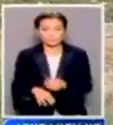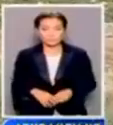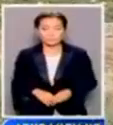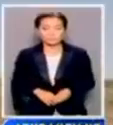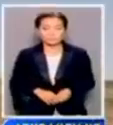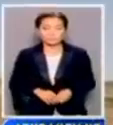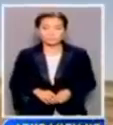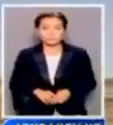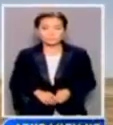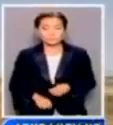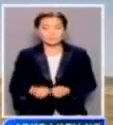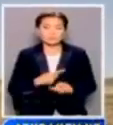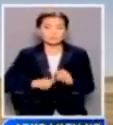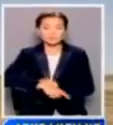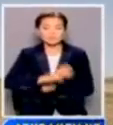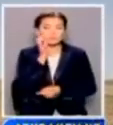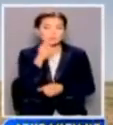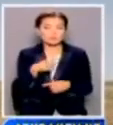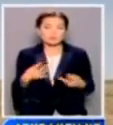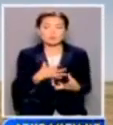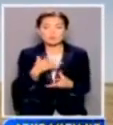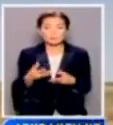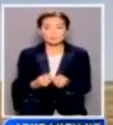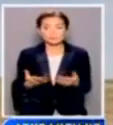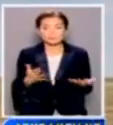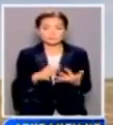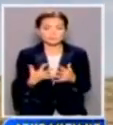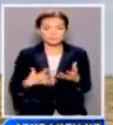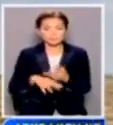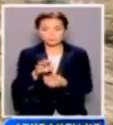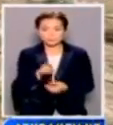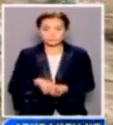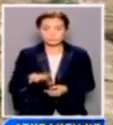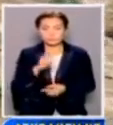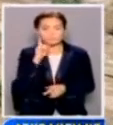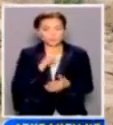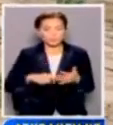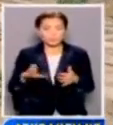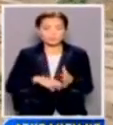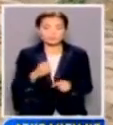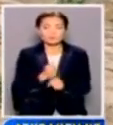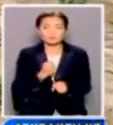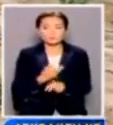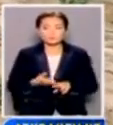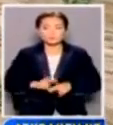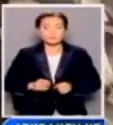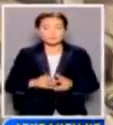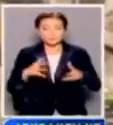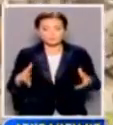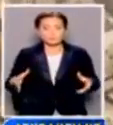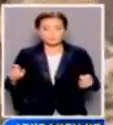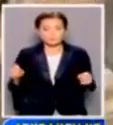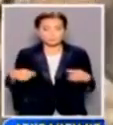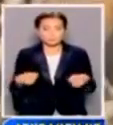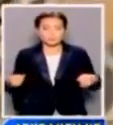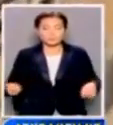дома. Предприниматели слышат много отзывов от населения. Атырауцы еще не верят, что местная продукция уже созревает и выставляется